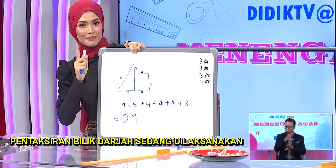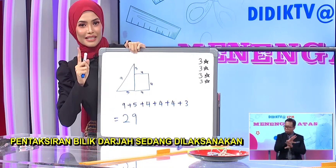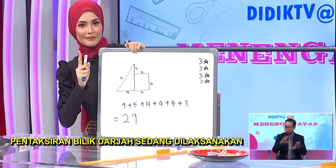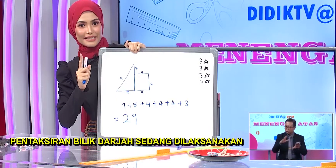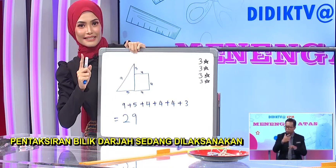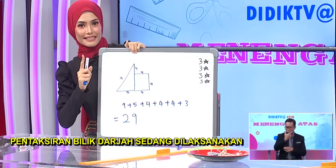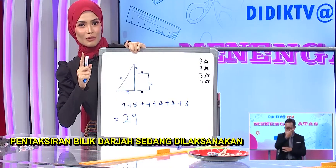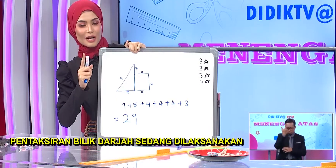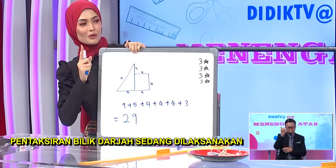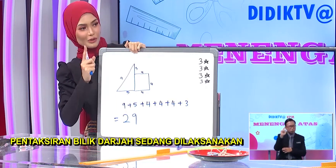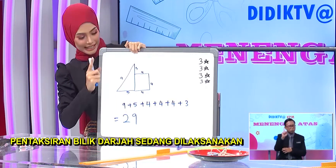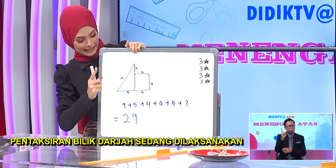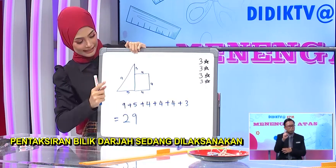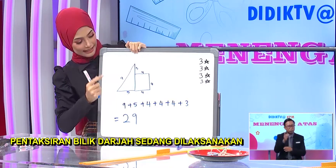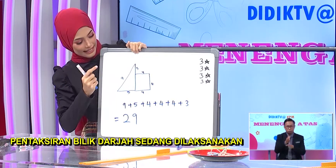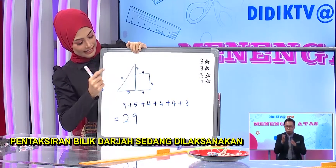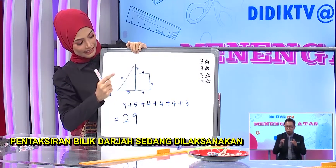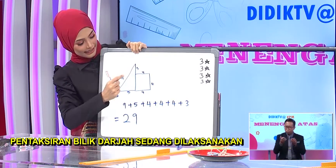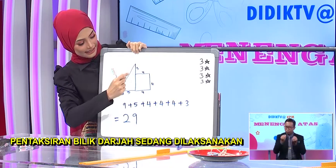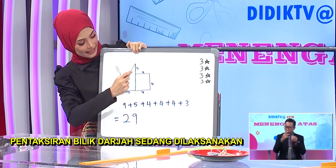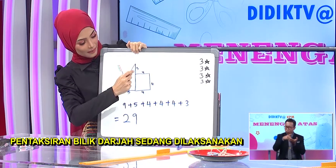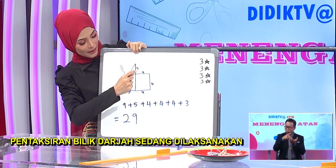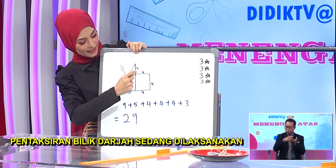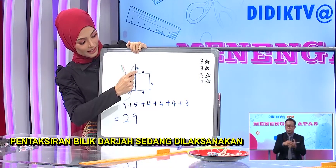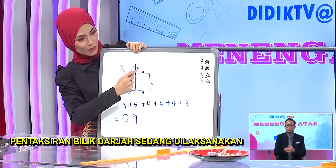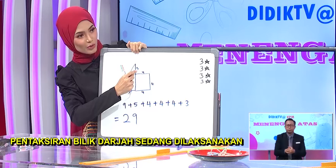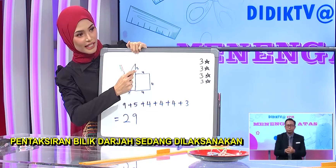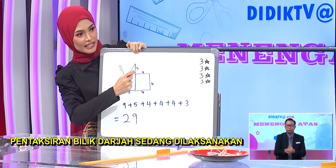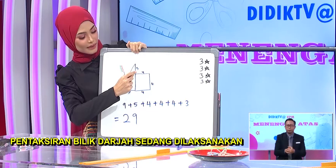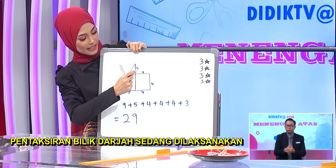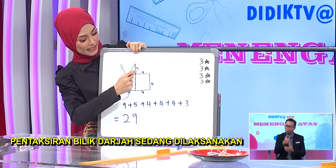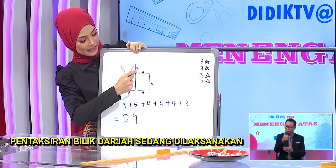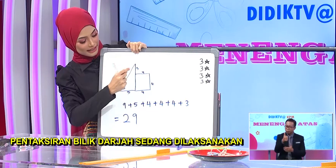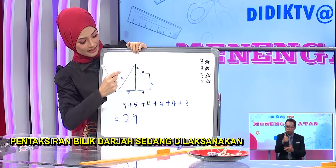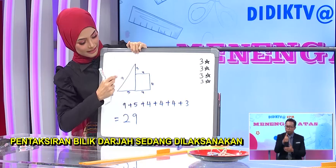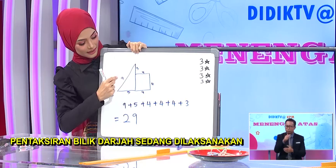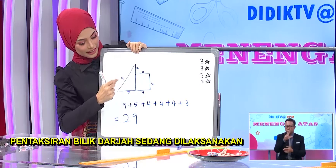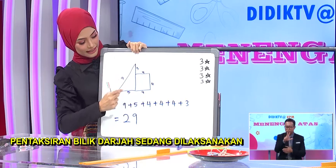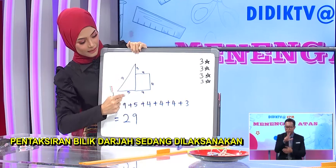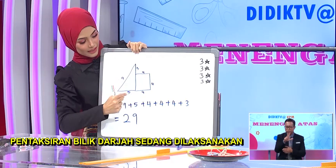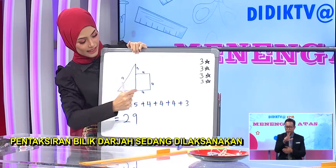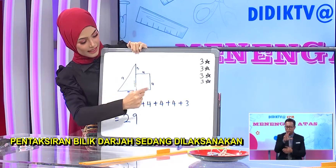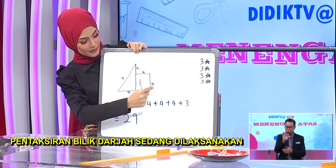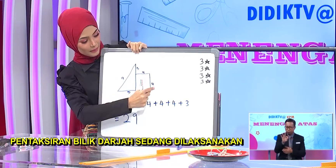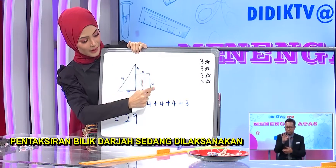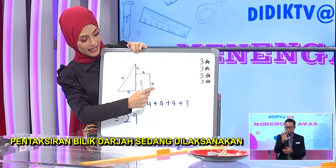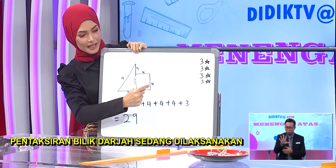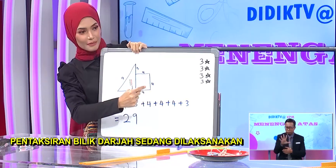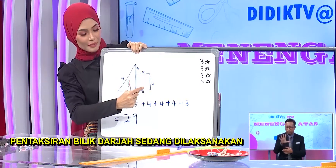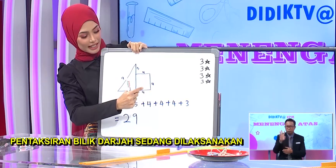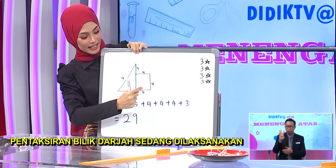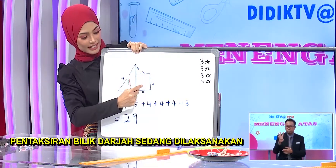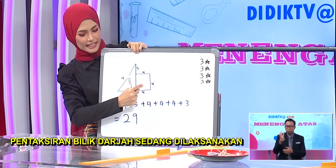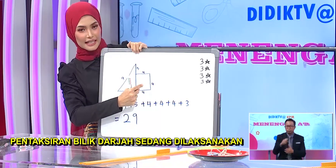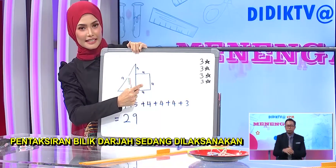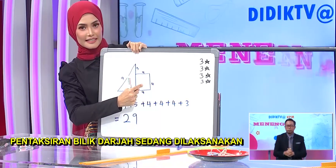terlepas minuman SS2 untuk dikira bagus teh dapatkan ukuran yang diberi 395 dan empat